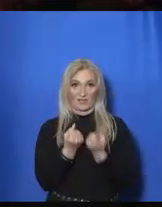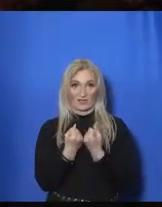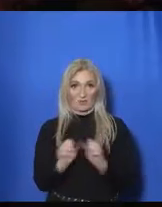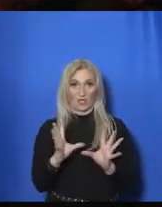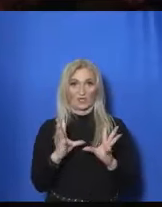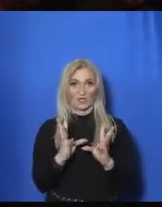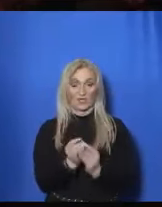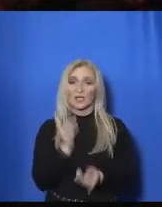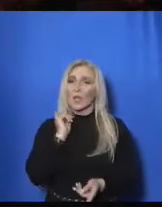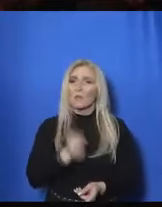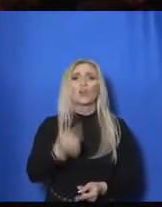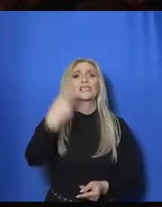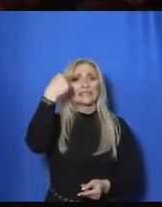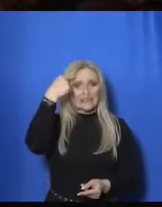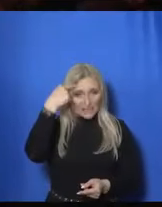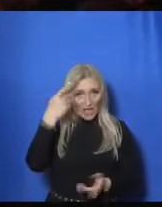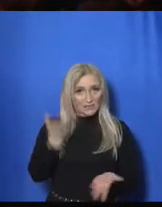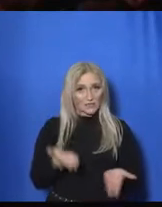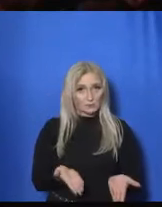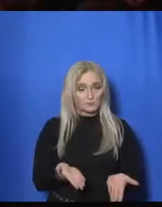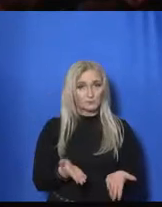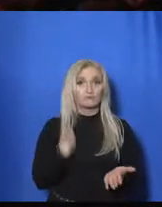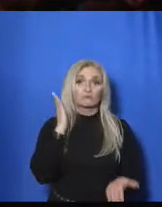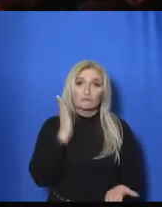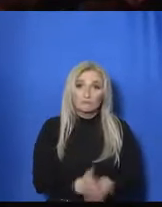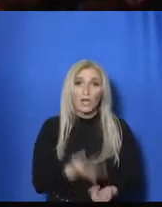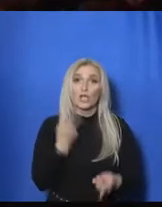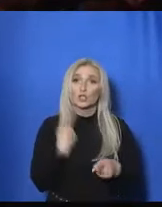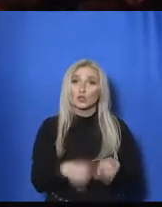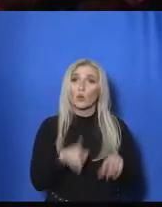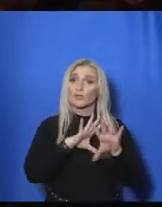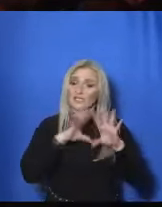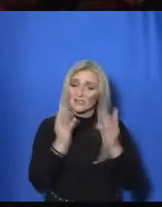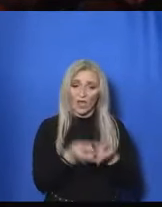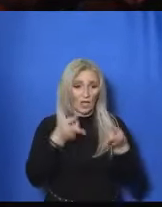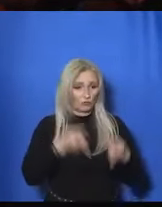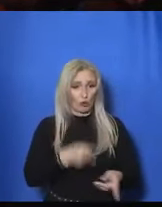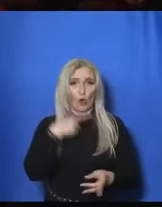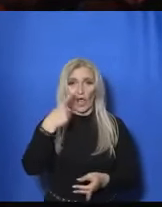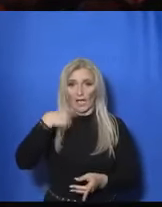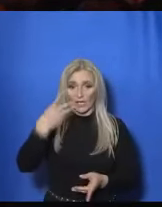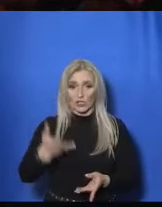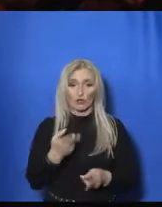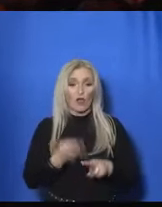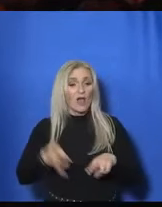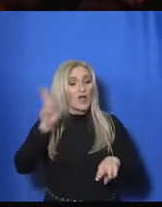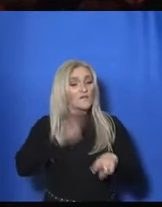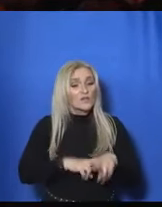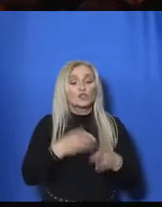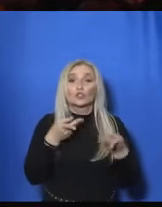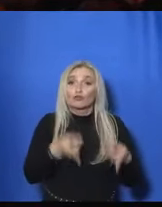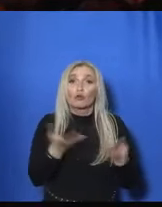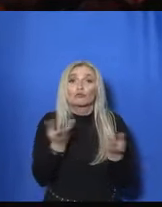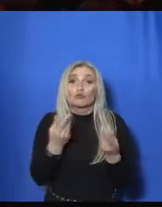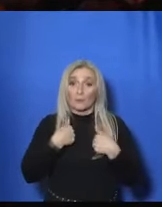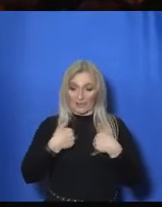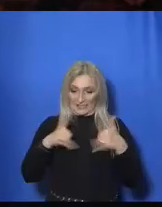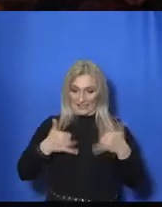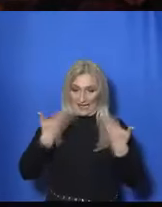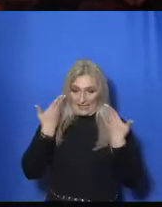zajednice, morate znati, upravo smo zbog svega navedenoga više to što